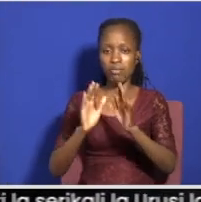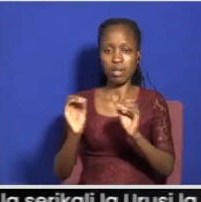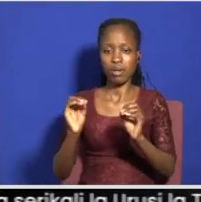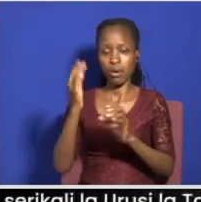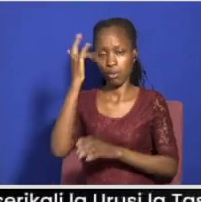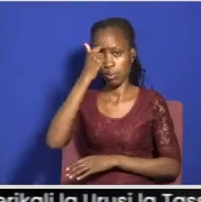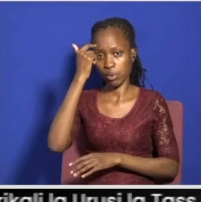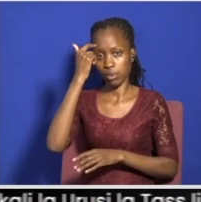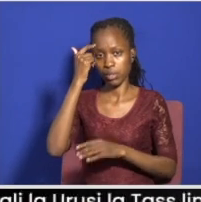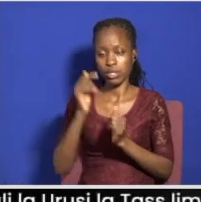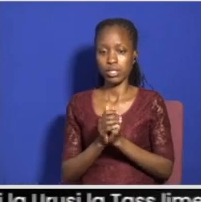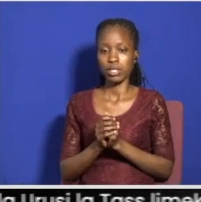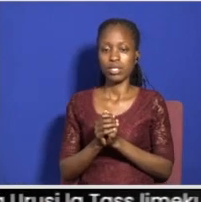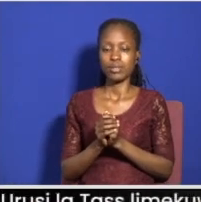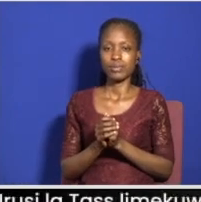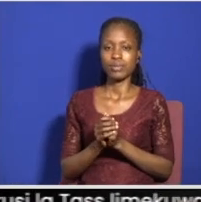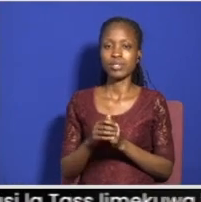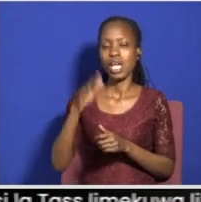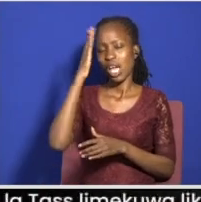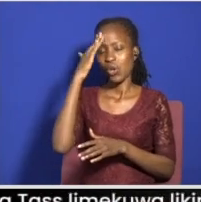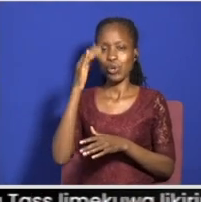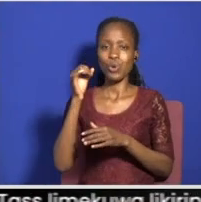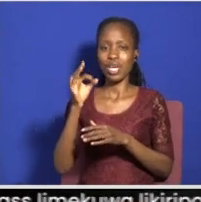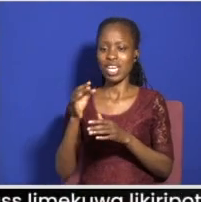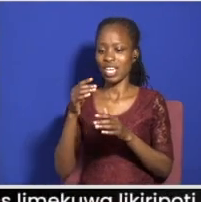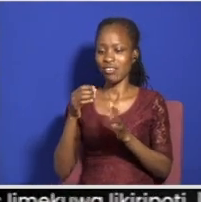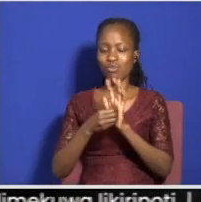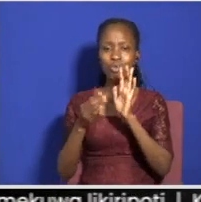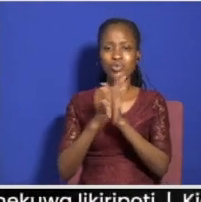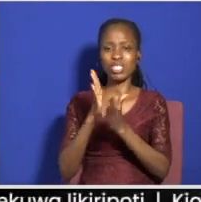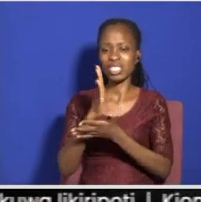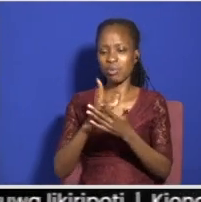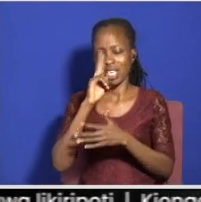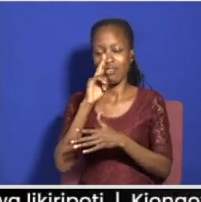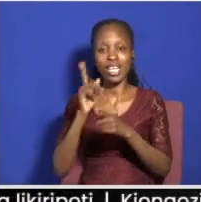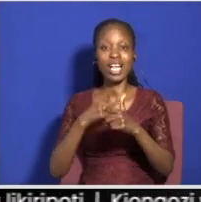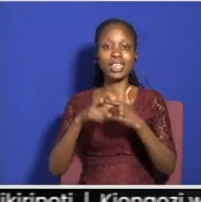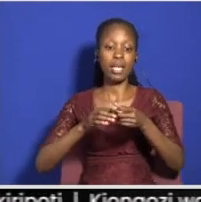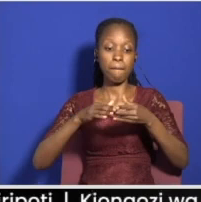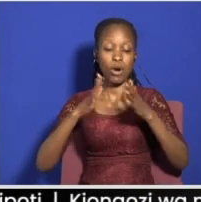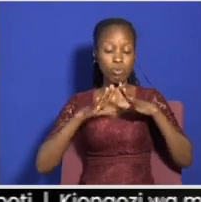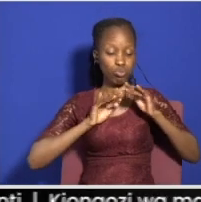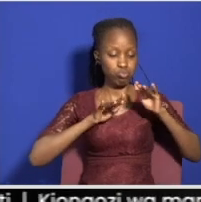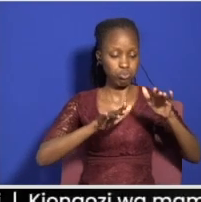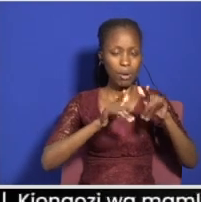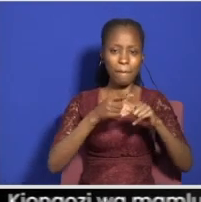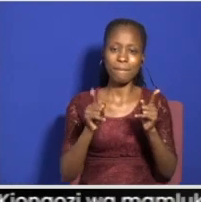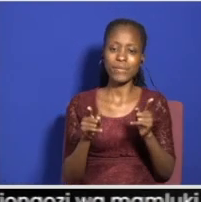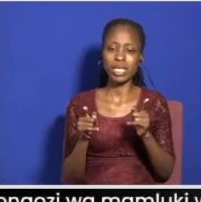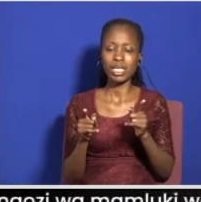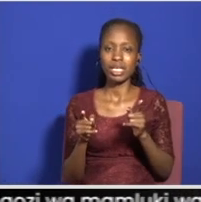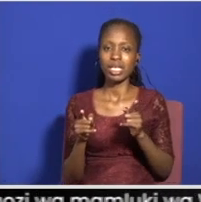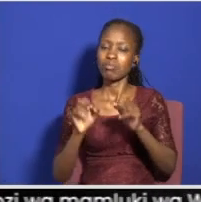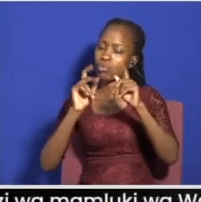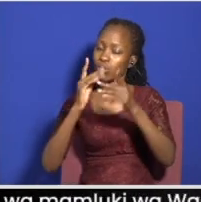much funny. Unajua ukipost kitu akijinga ndio unakuanga follow unakuwa being for unapata followers wengi, lakini okay